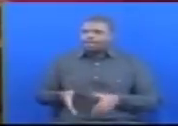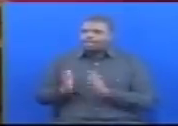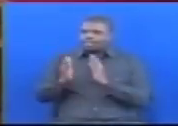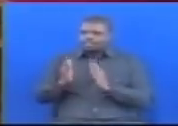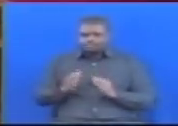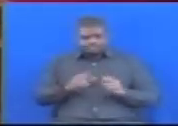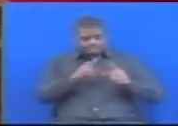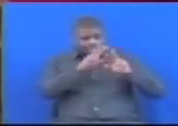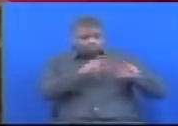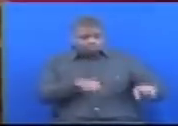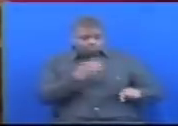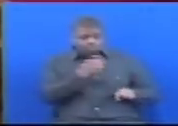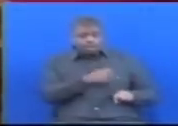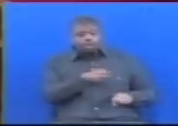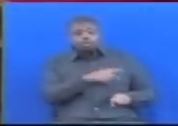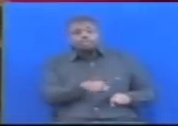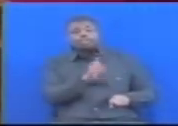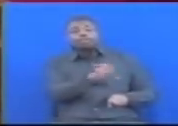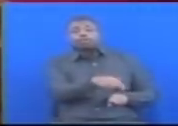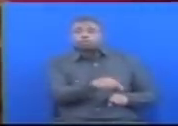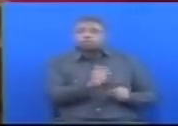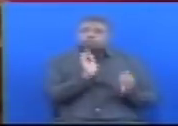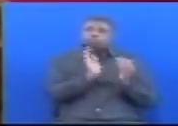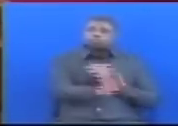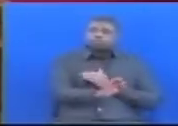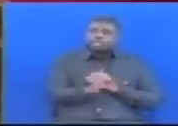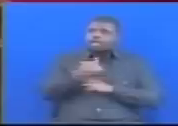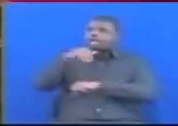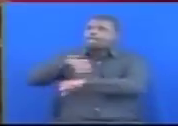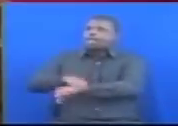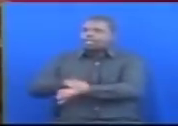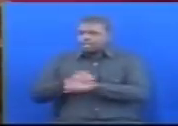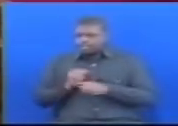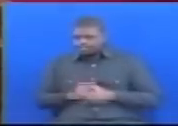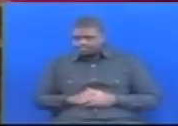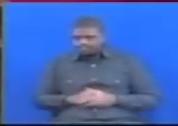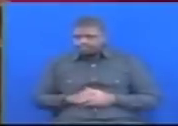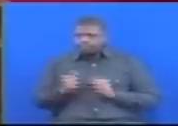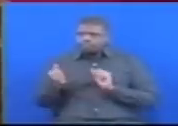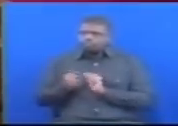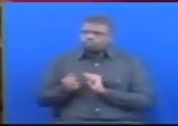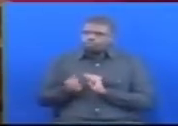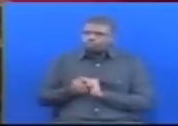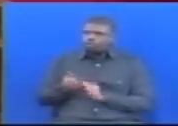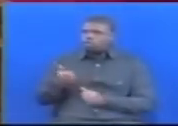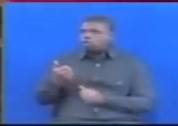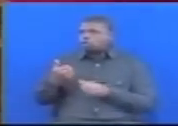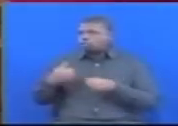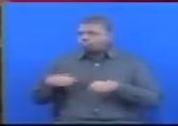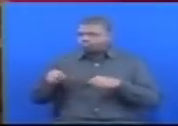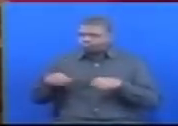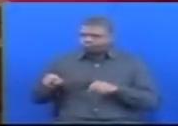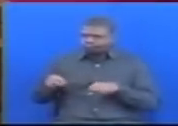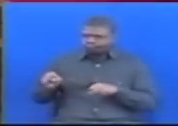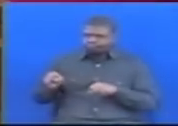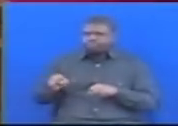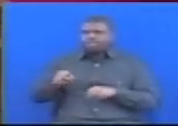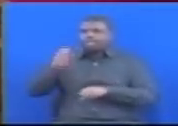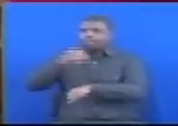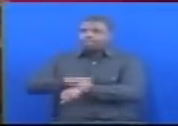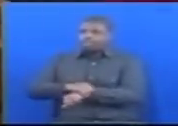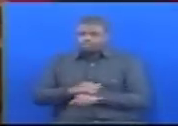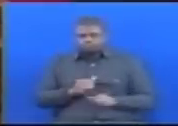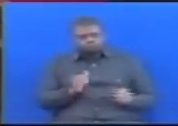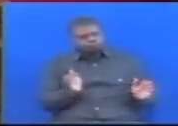makosa na hatimaye kukizuia na kukamata. Chombo cha moto kinapokamatwa hutunzwa kituoni kwa mujibu wa mwongozo wa